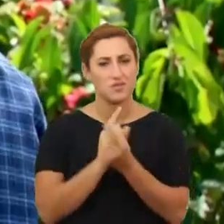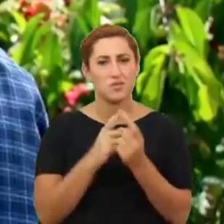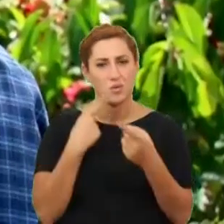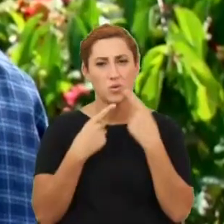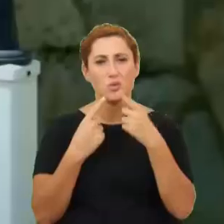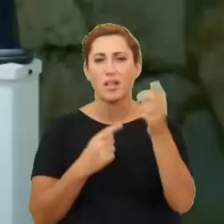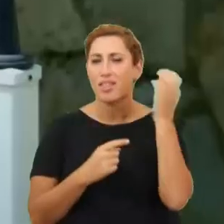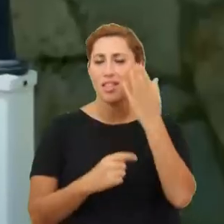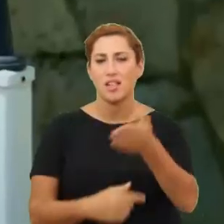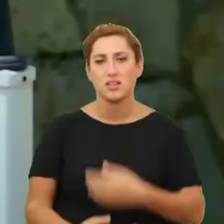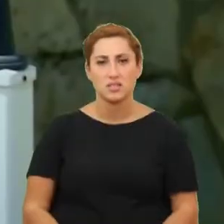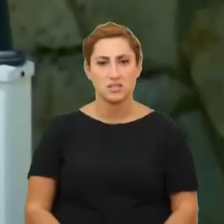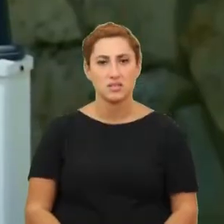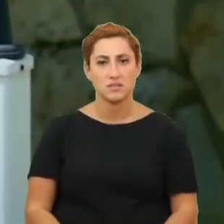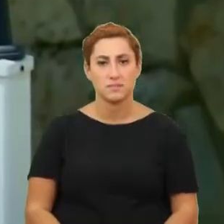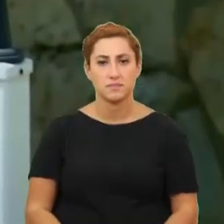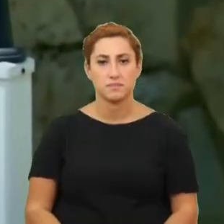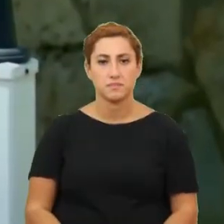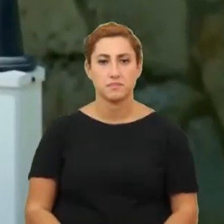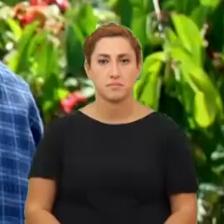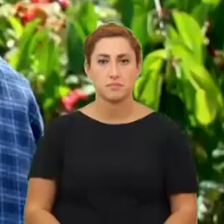duyarsın, dinlersin sen de.